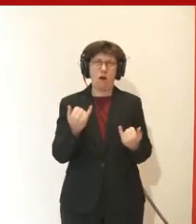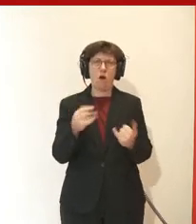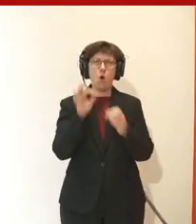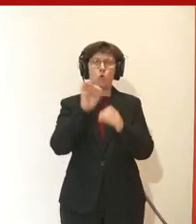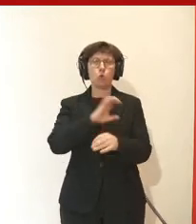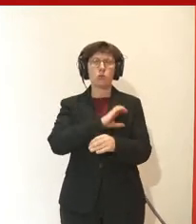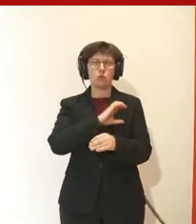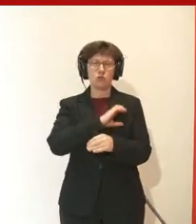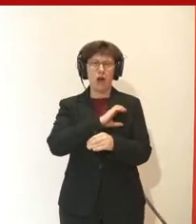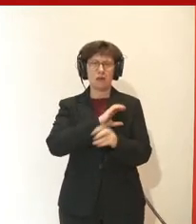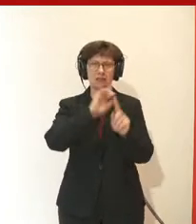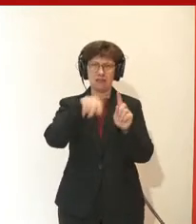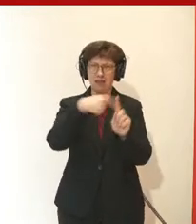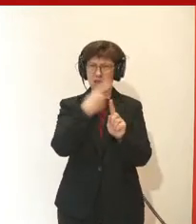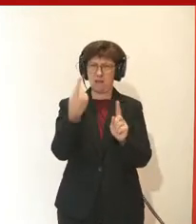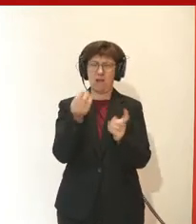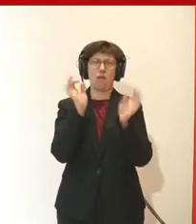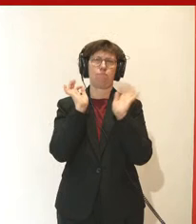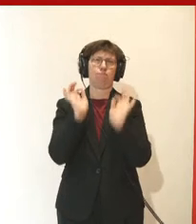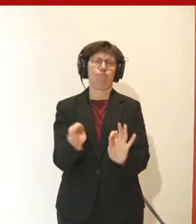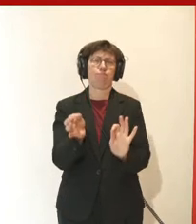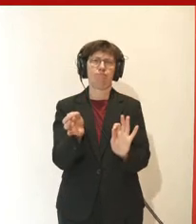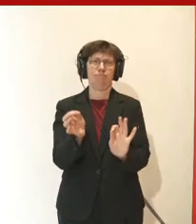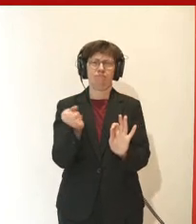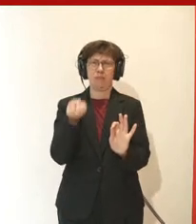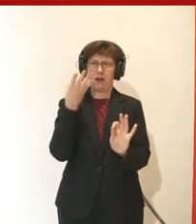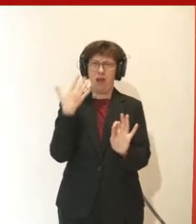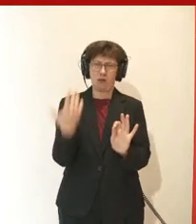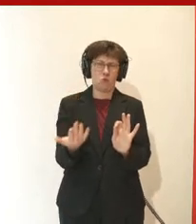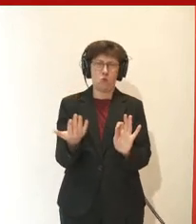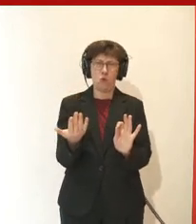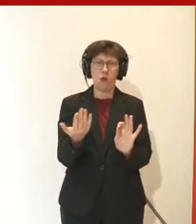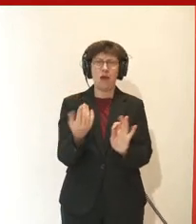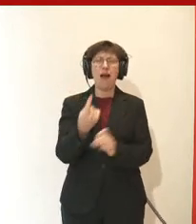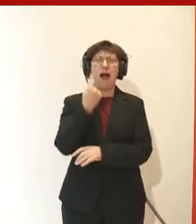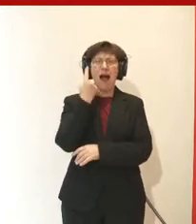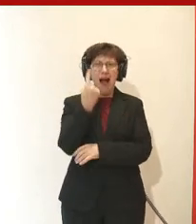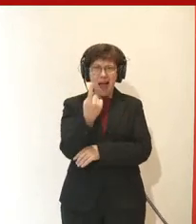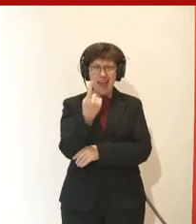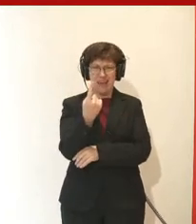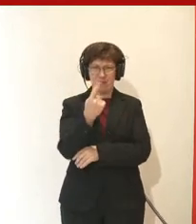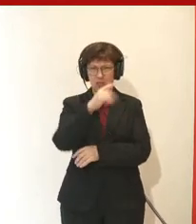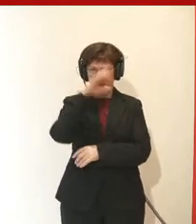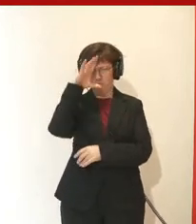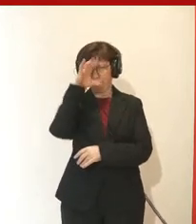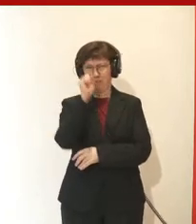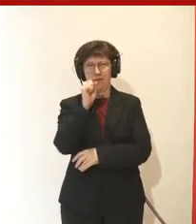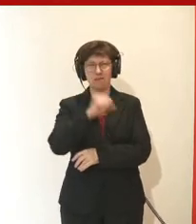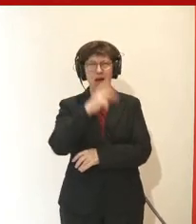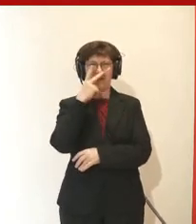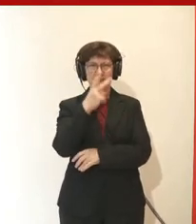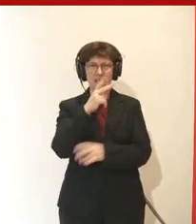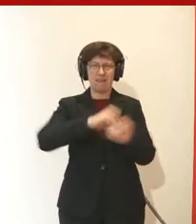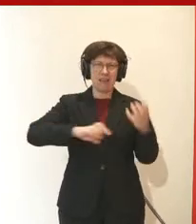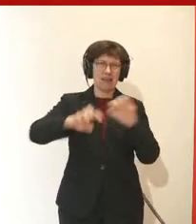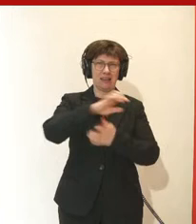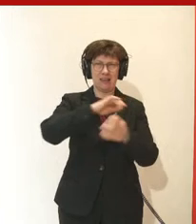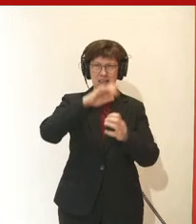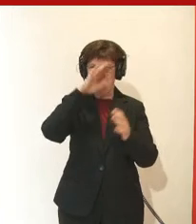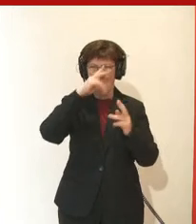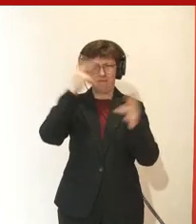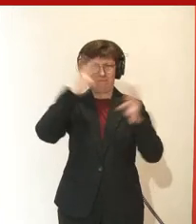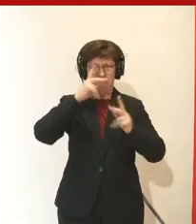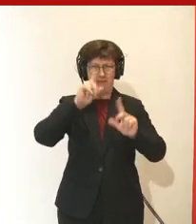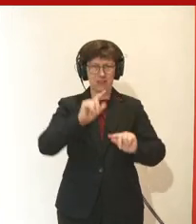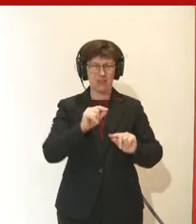chance haben im nächsten jahr denn das ist doch klar eine lehre kann man aus dieser krise zu ziehen